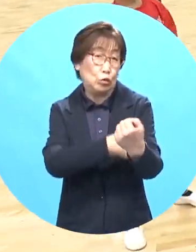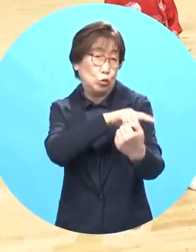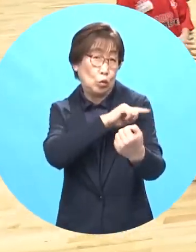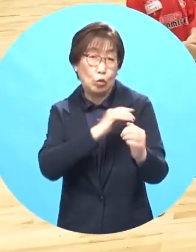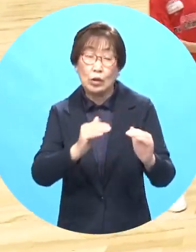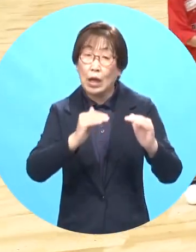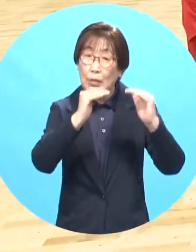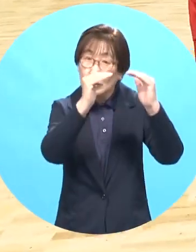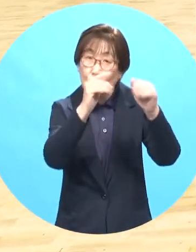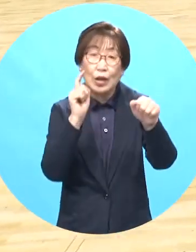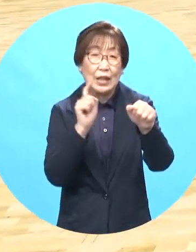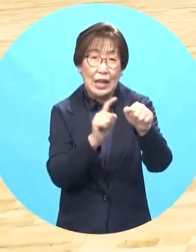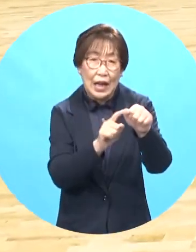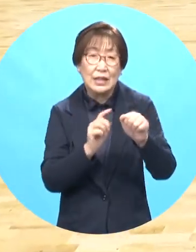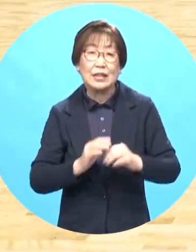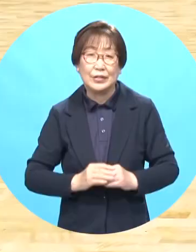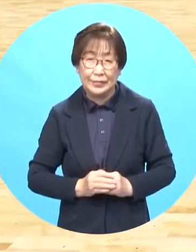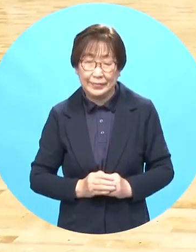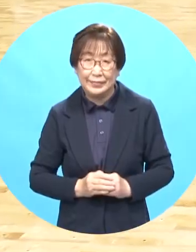いです。